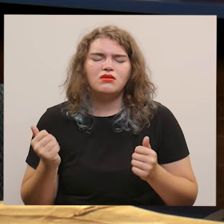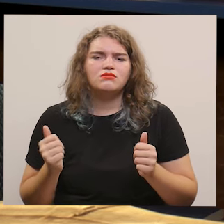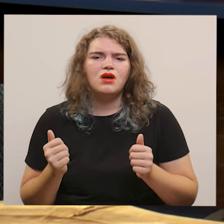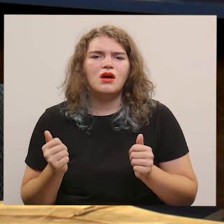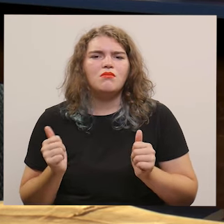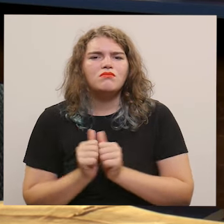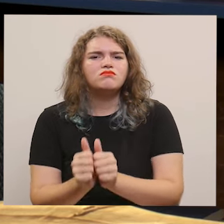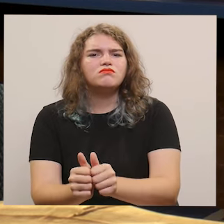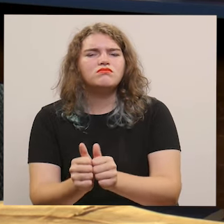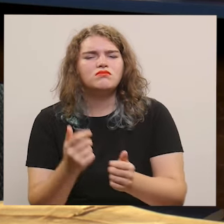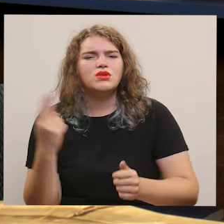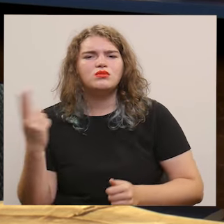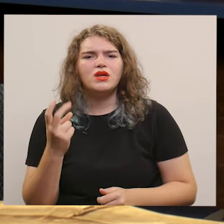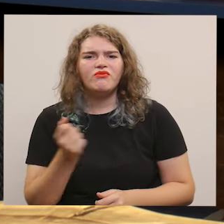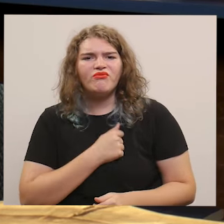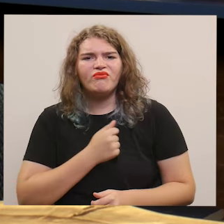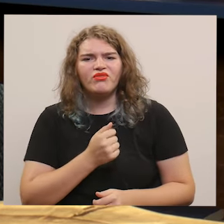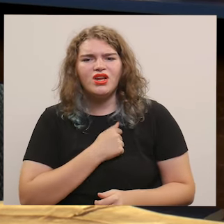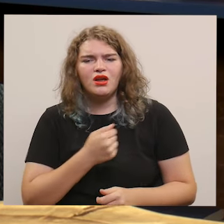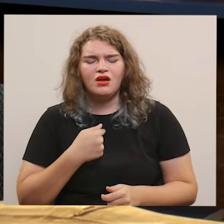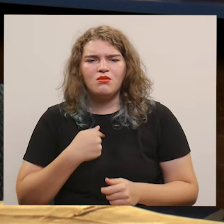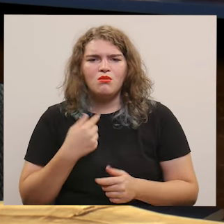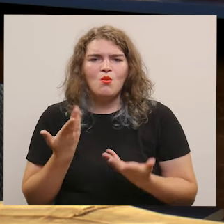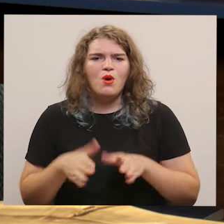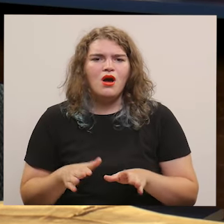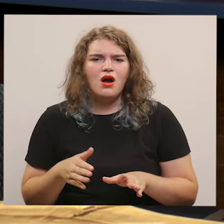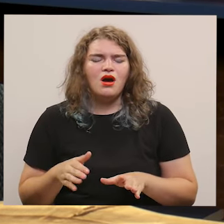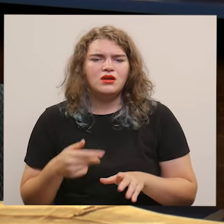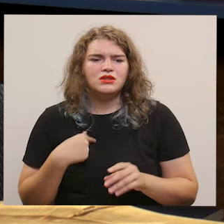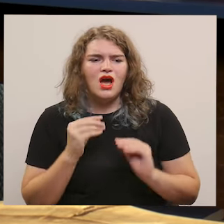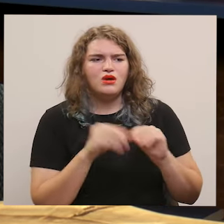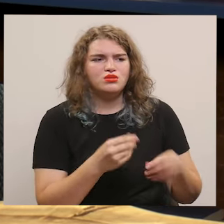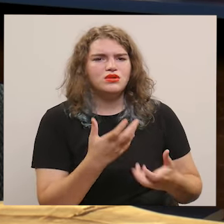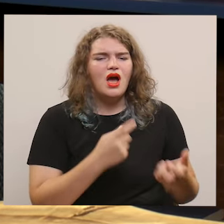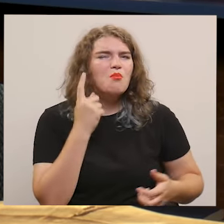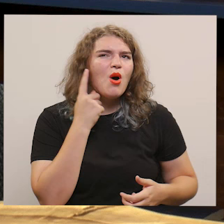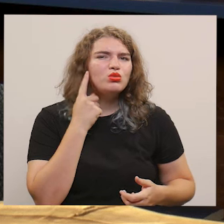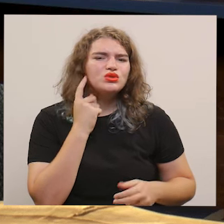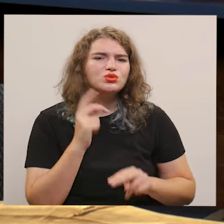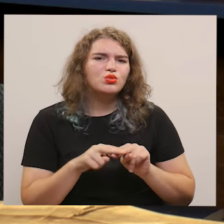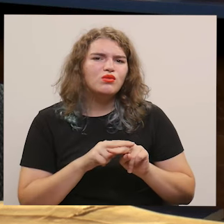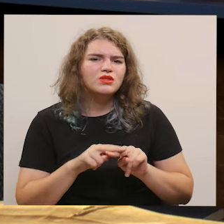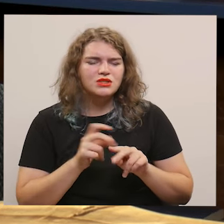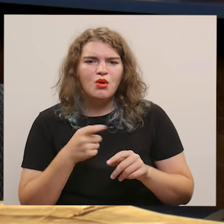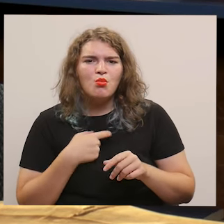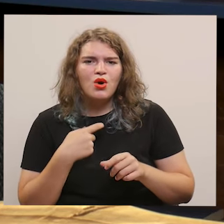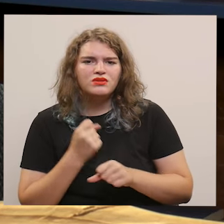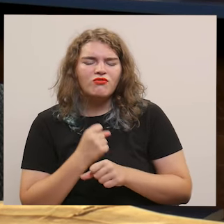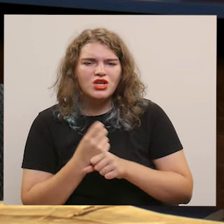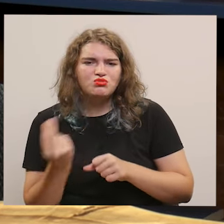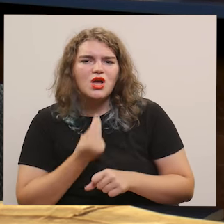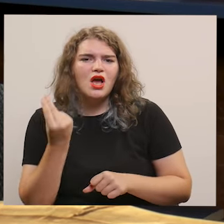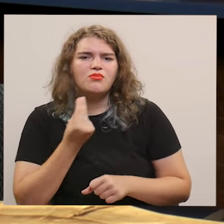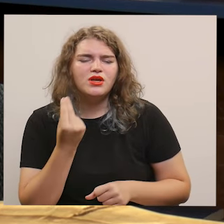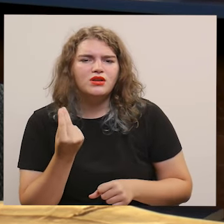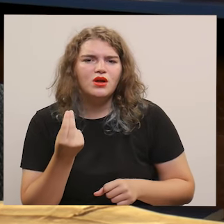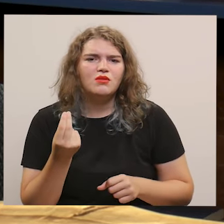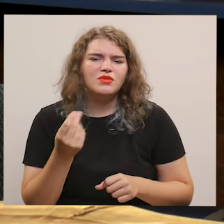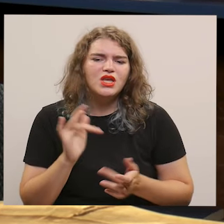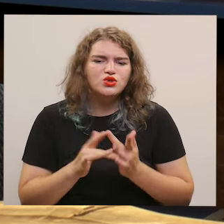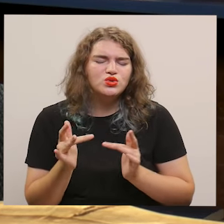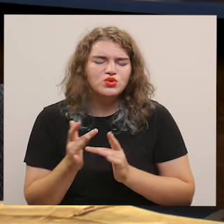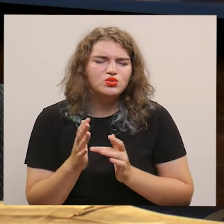tare? Teama de moarte, teama că eu merg în iad. Și au zis-mi că cumva se poate repara treaba asta, că cumva Iisus și